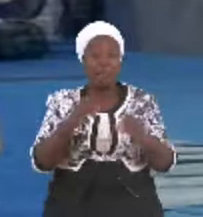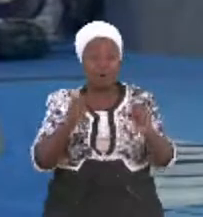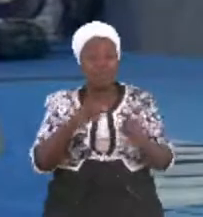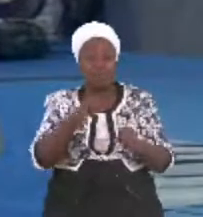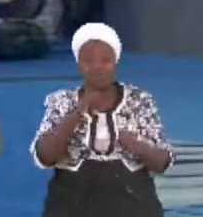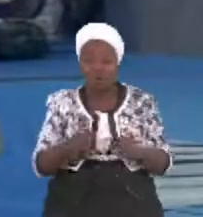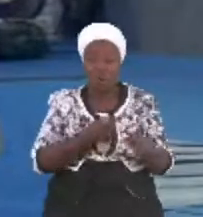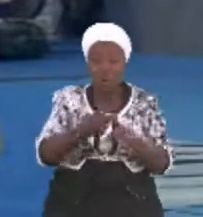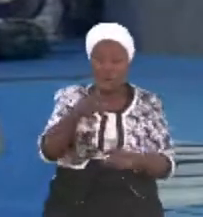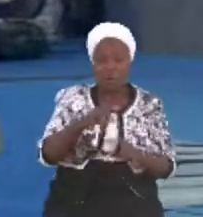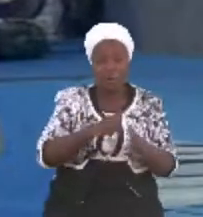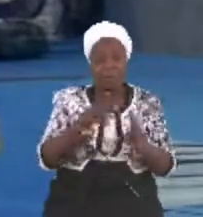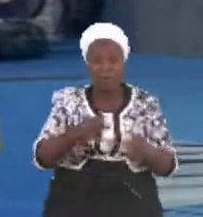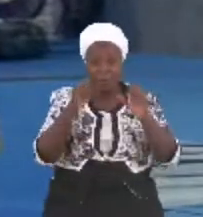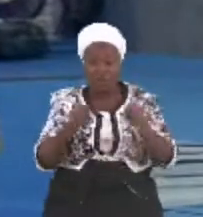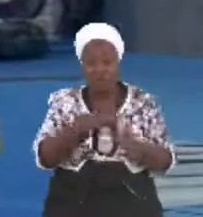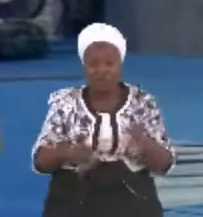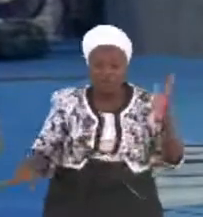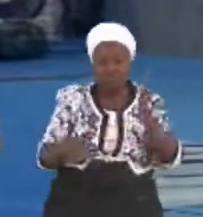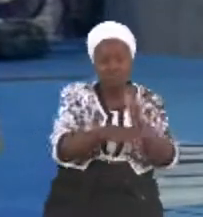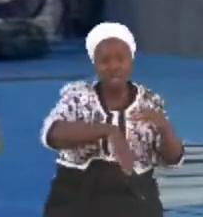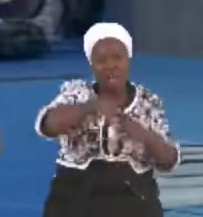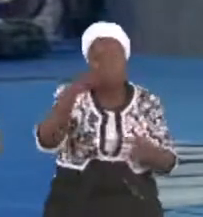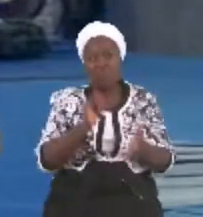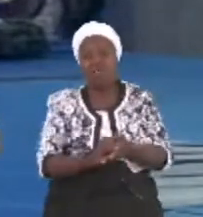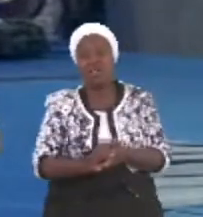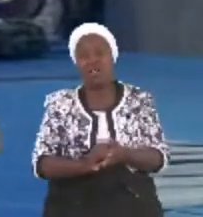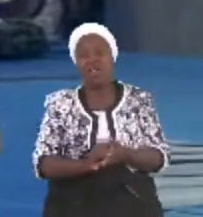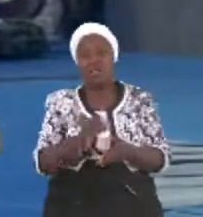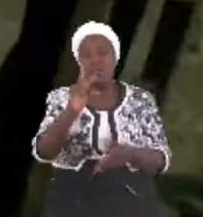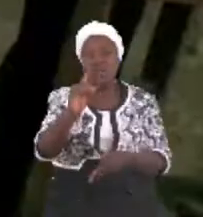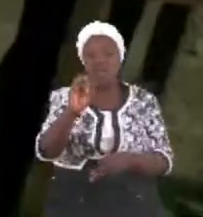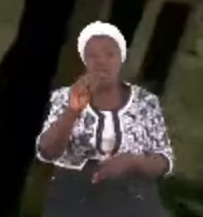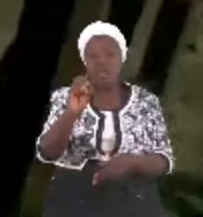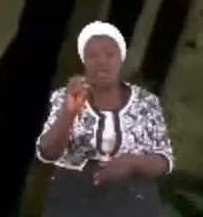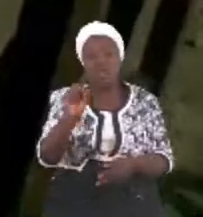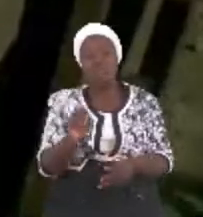pas te faire du mal. La puissance va seulement chasser ce démon.